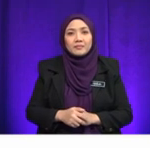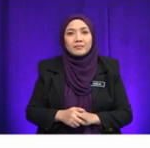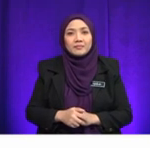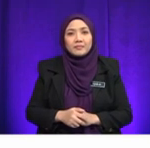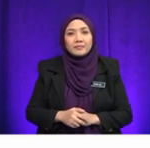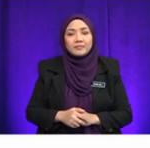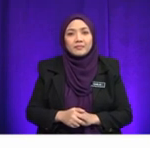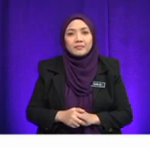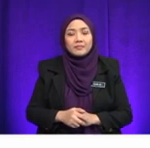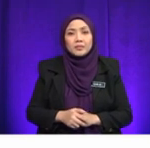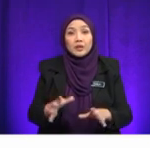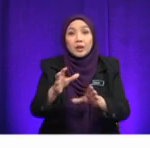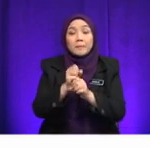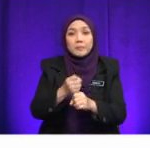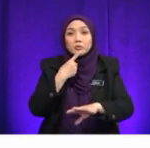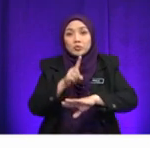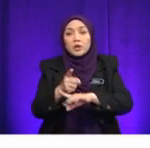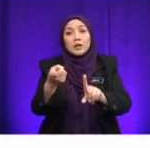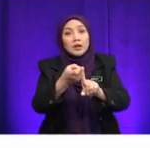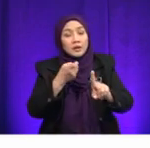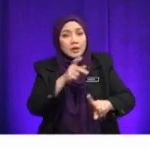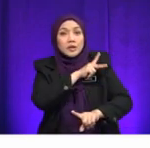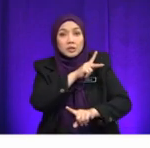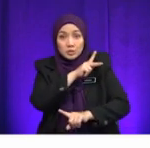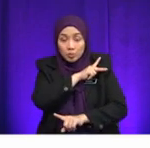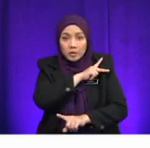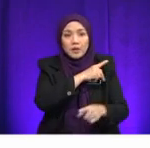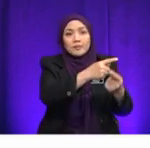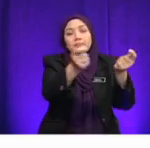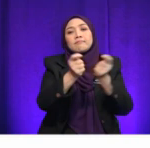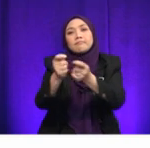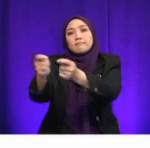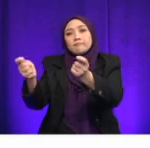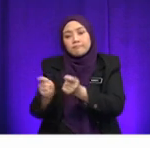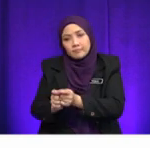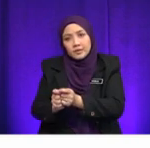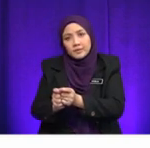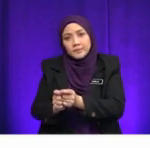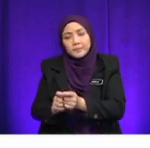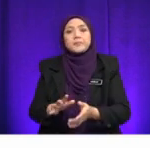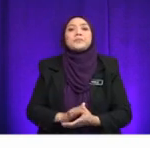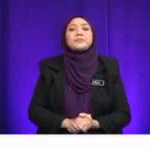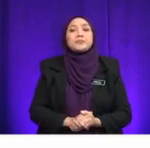mendapatkan persetujuan daripada ketuk tempatten dan membuat kejauhan